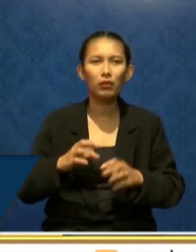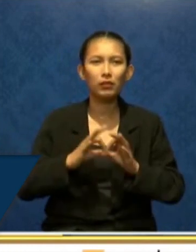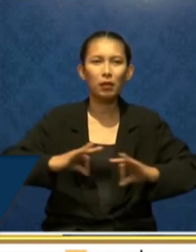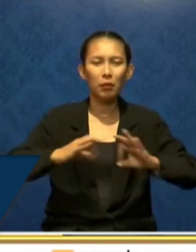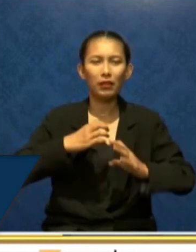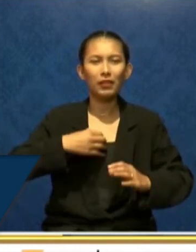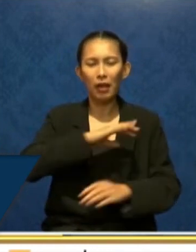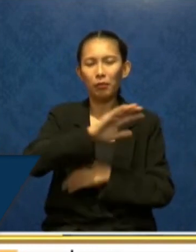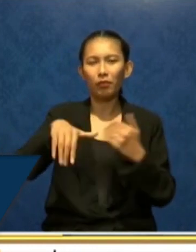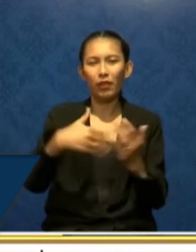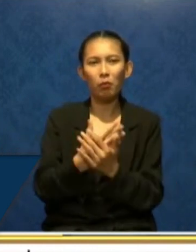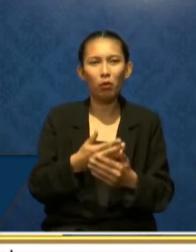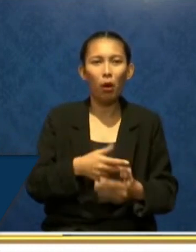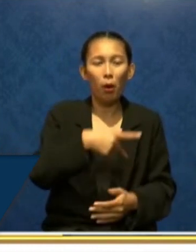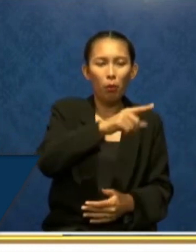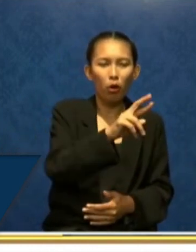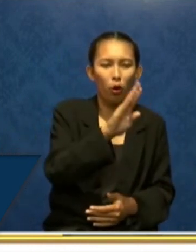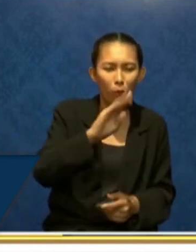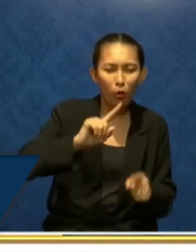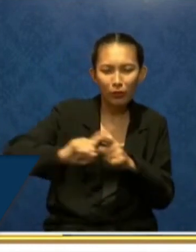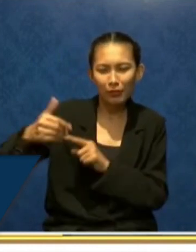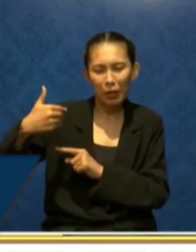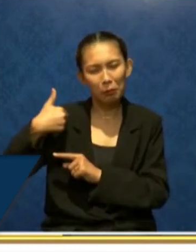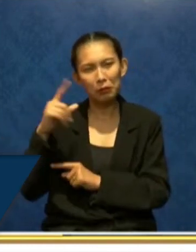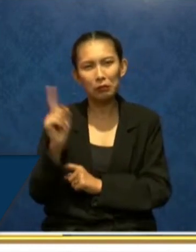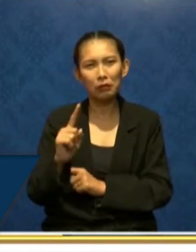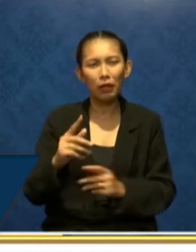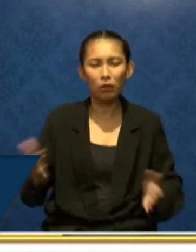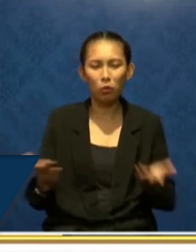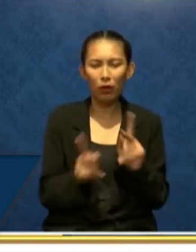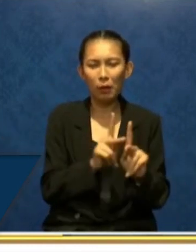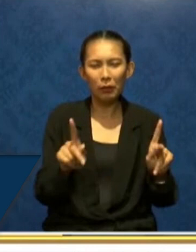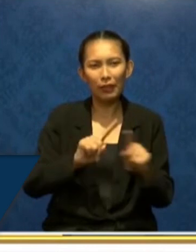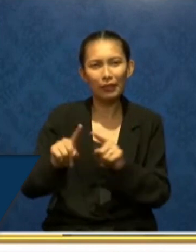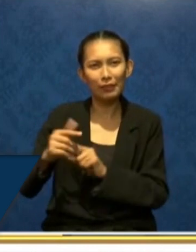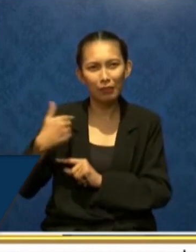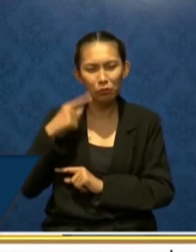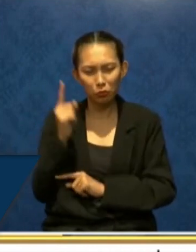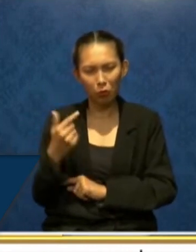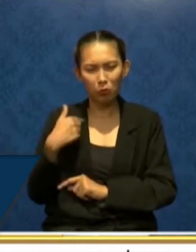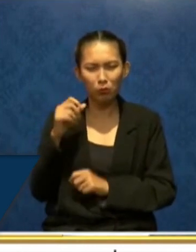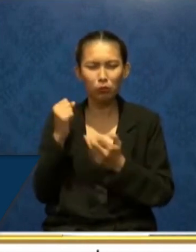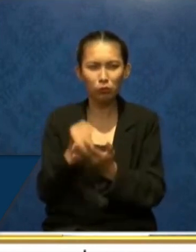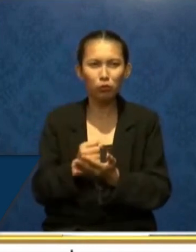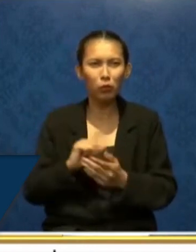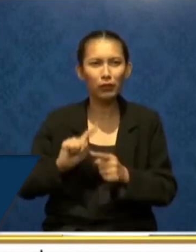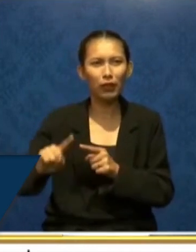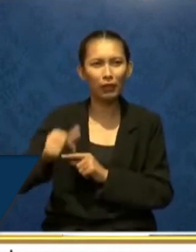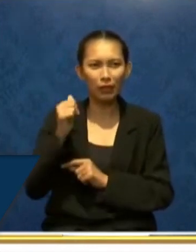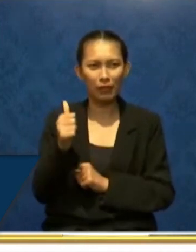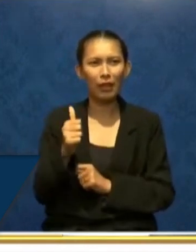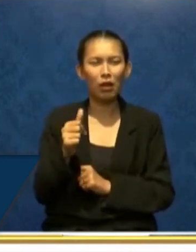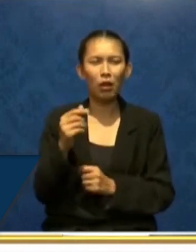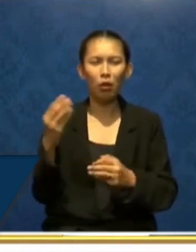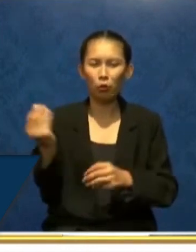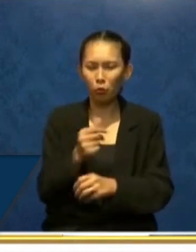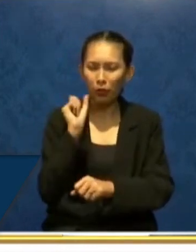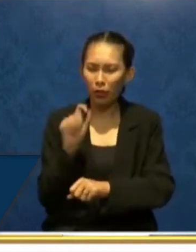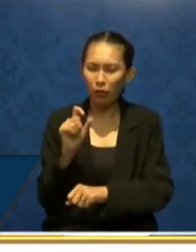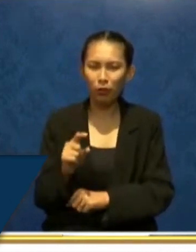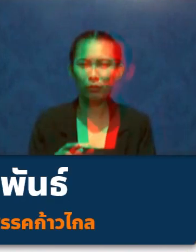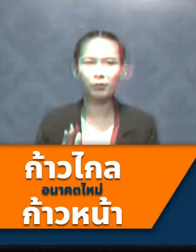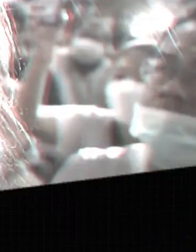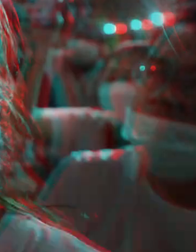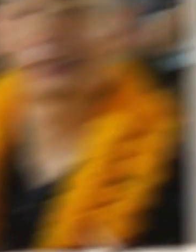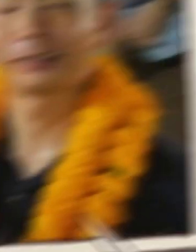ากจะขอใหทุกช่องทาง ไม่วจะเป็พลบรต่าง ๆ ที่เราเสนอแก้หรอกลัมาที่การก็ตาม ขอใหช่วยกนรปลดลอกทันทีทันใจทันเวลาประชาชนดวยค่ะ